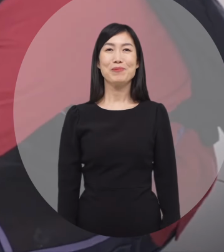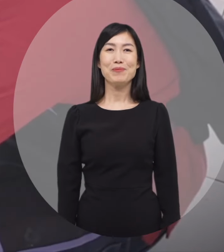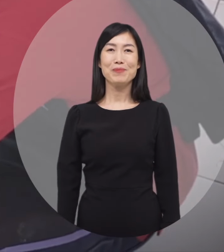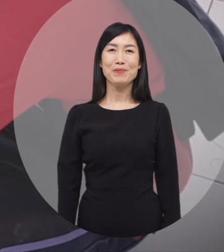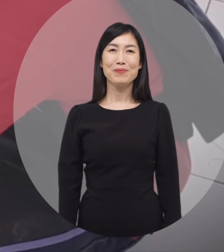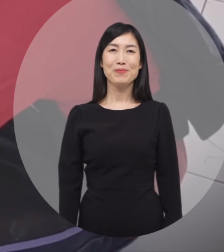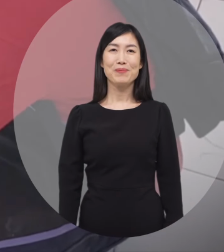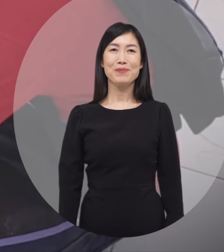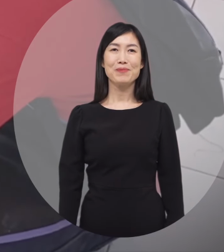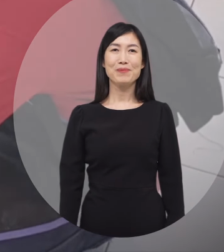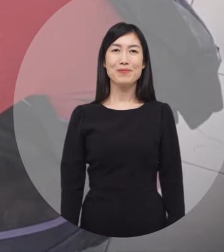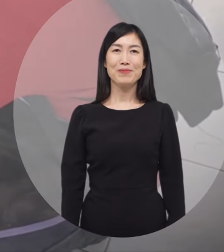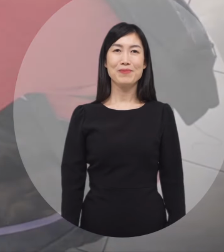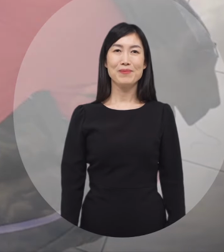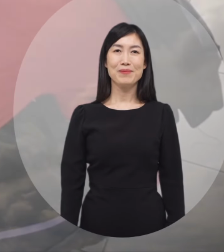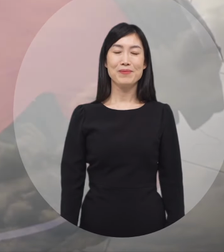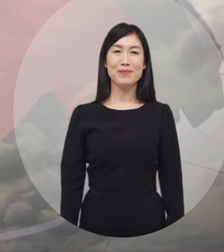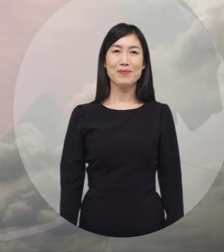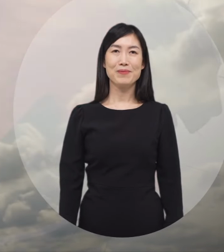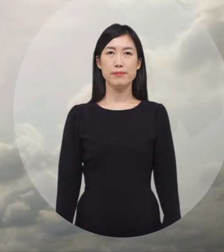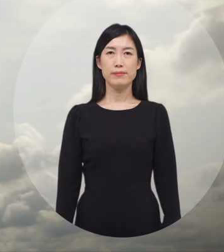수 있었습니다.